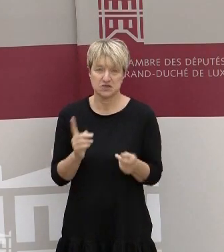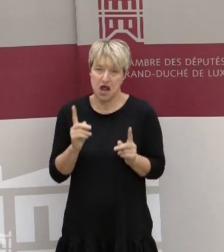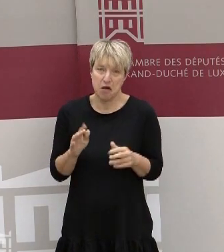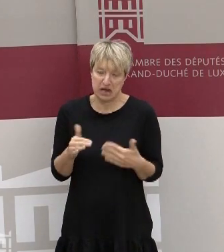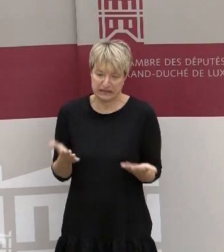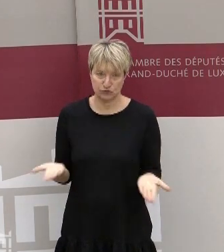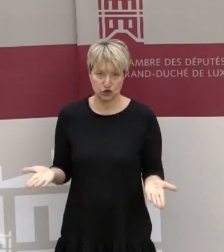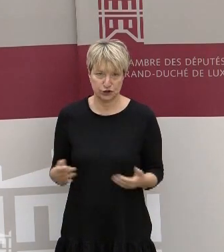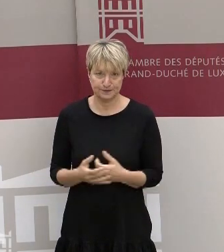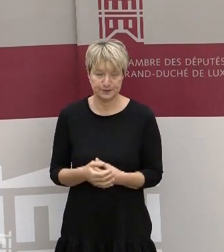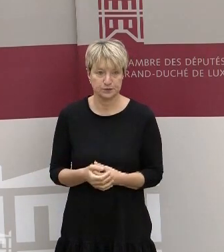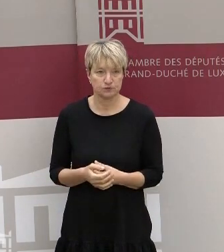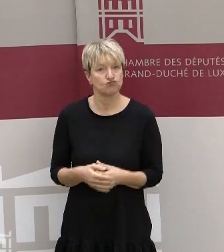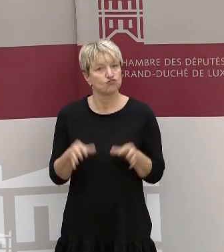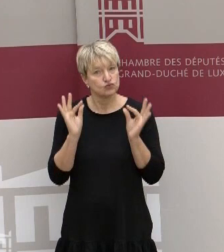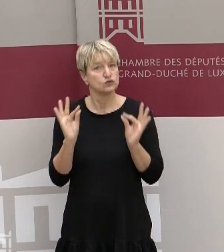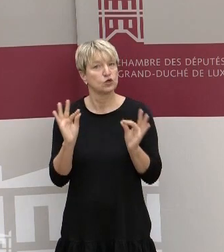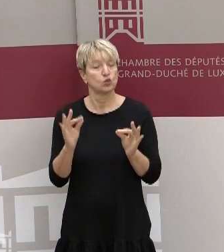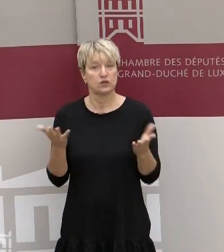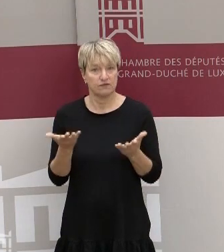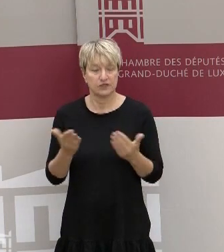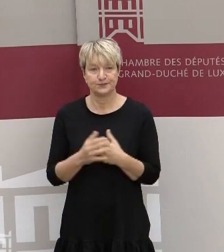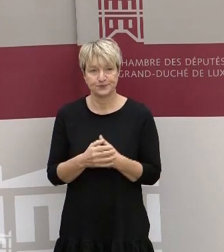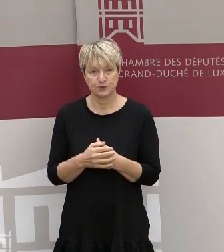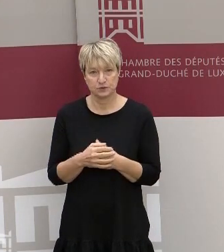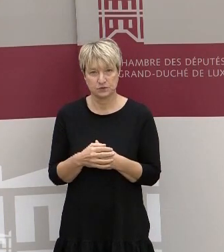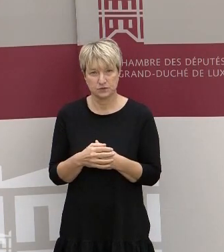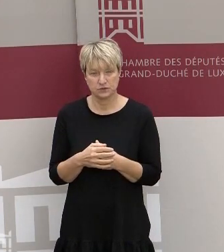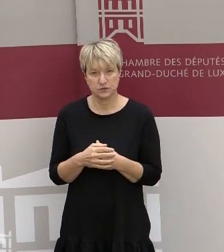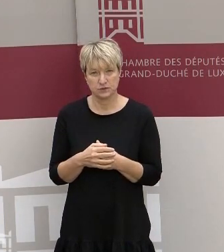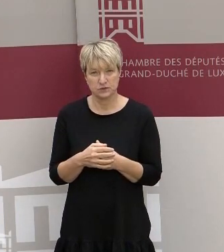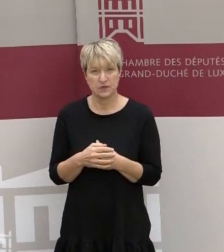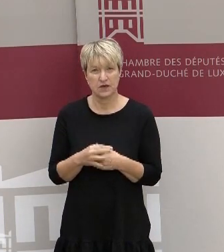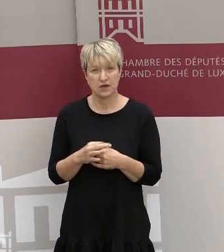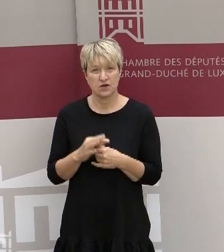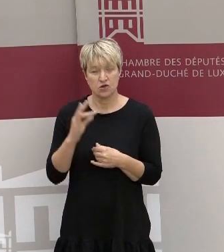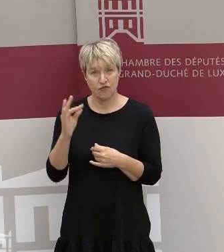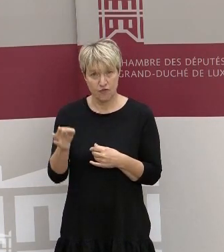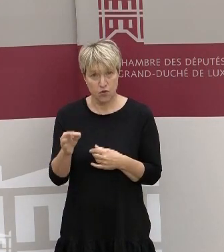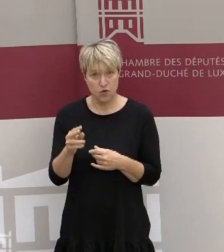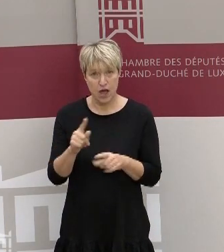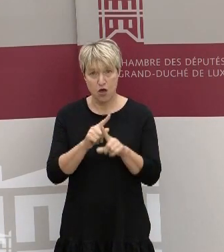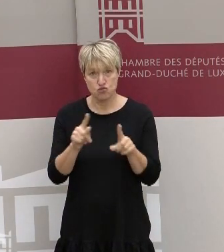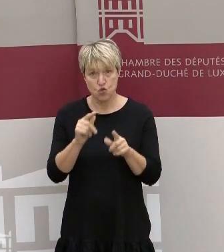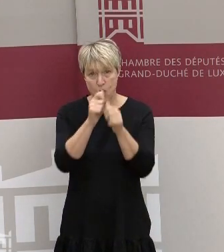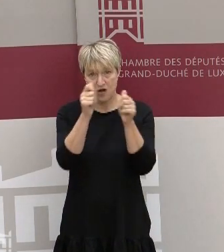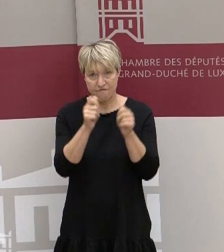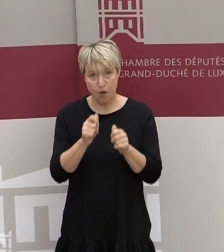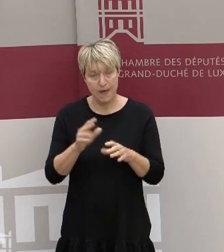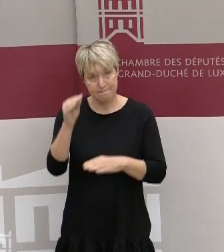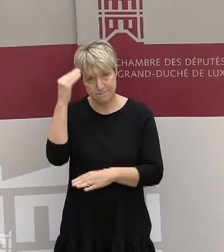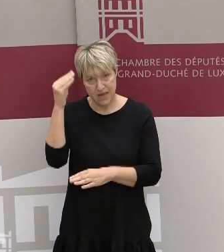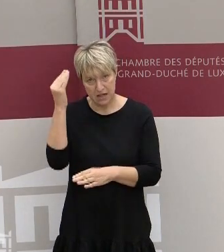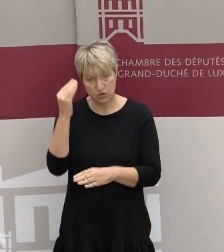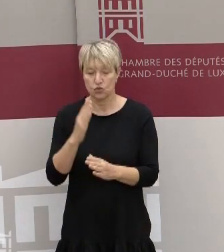auch, dass mein Budget für 2023 für die Education noch formell vorgesehen ist. Als Bildung muss auch in Krisenzeiten